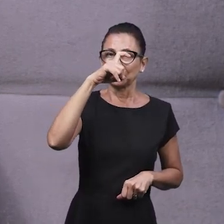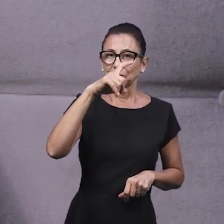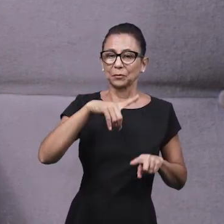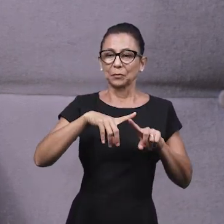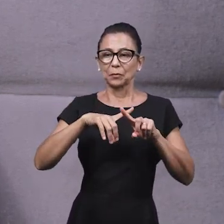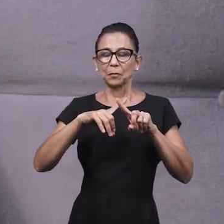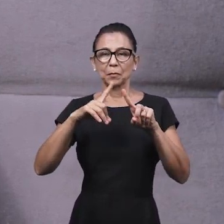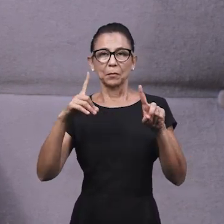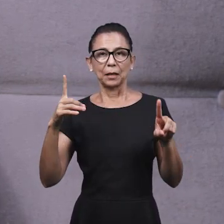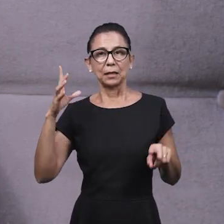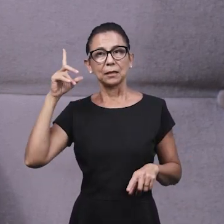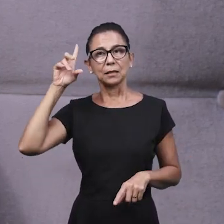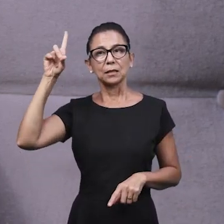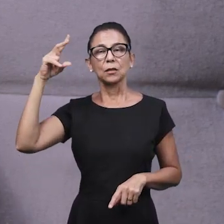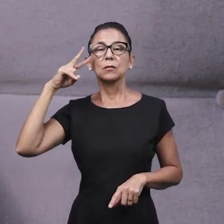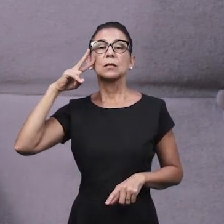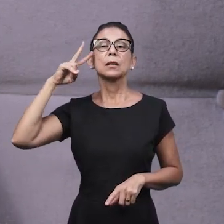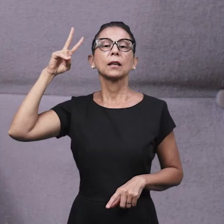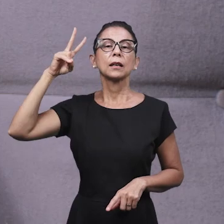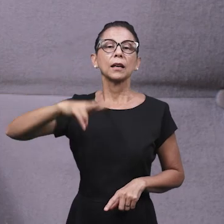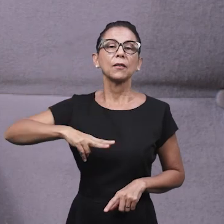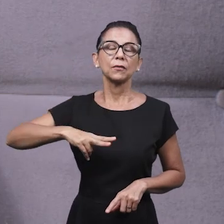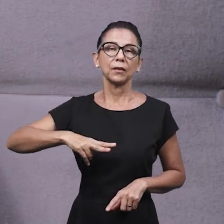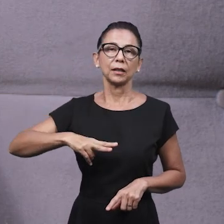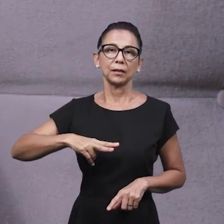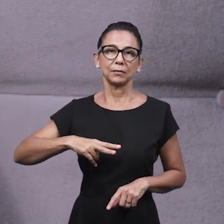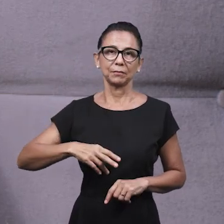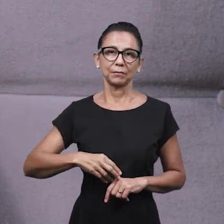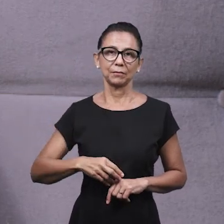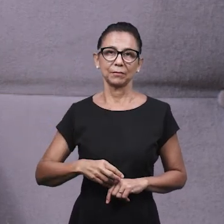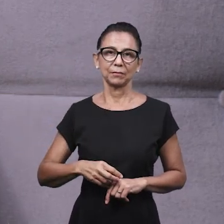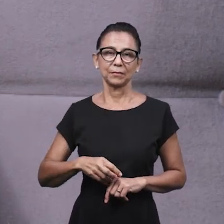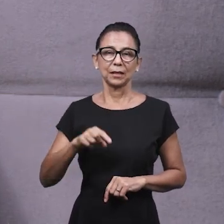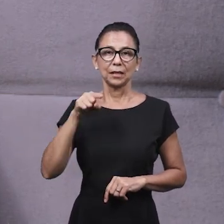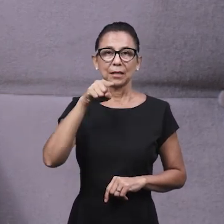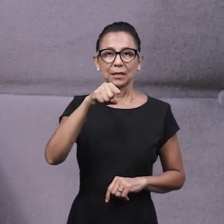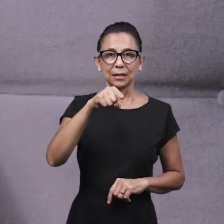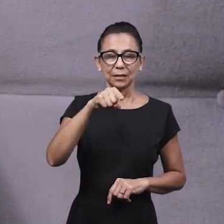quão fidèle le chrétien il est et aussi pour fortifier.